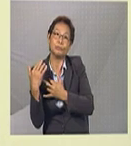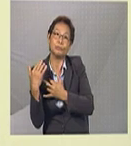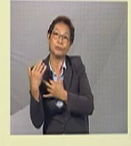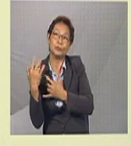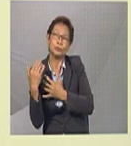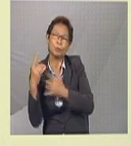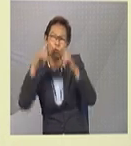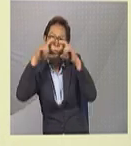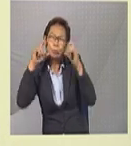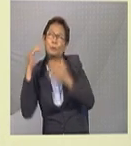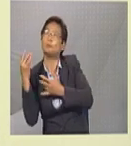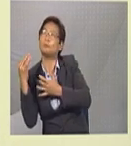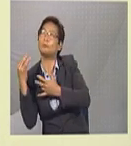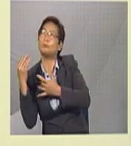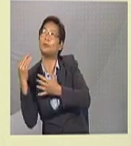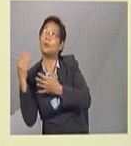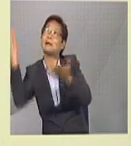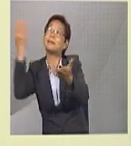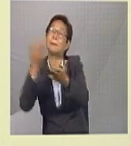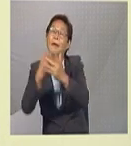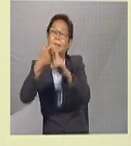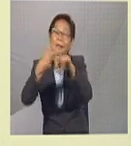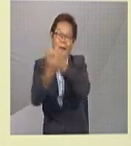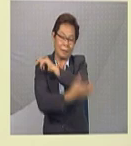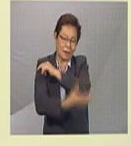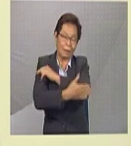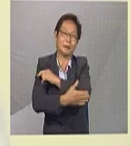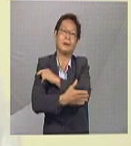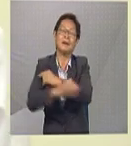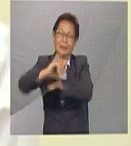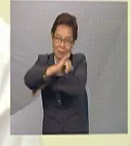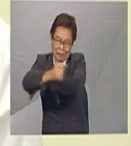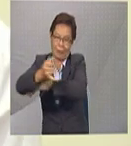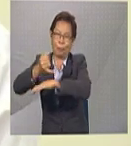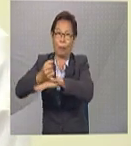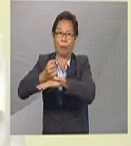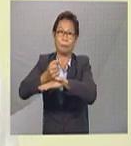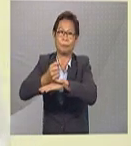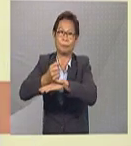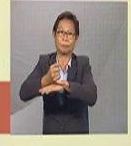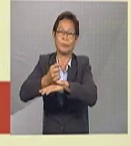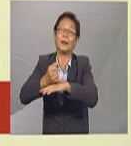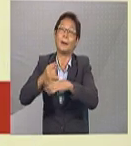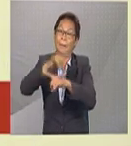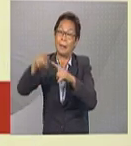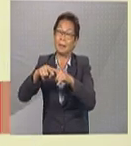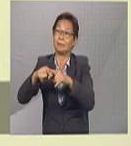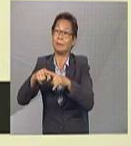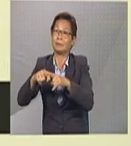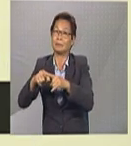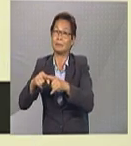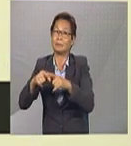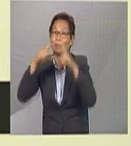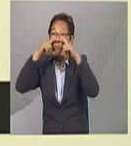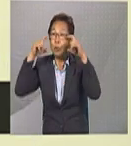topeng muka tersebut daripada negara yang kita import, dan apabila sampai ke negara kita dalam